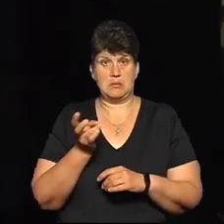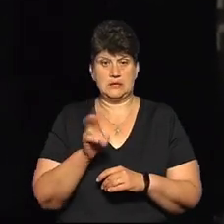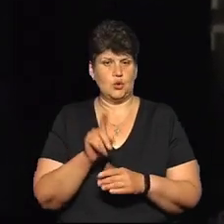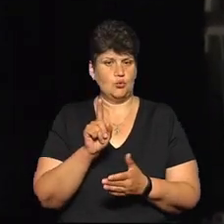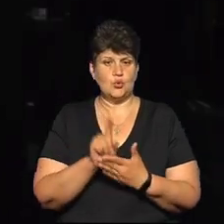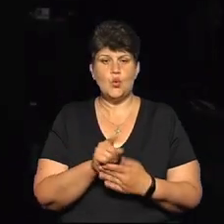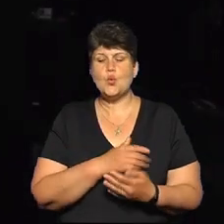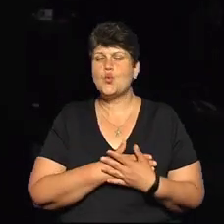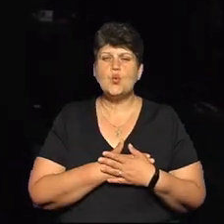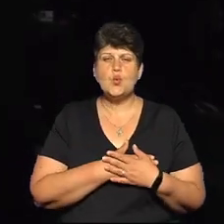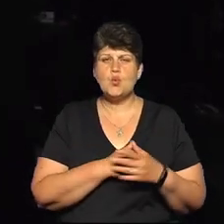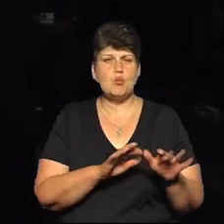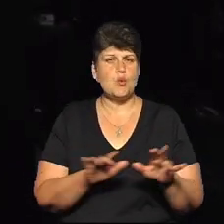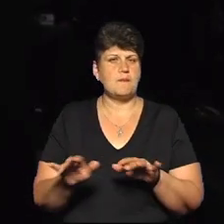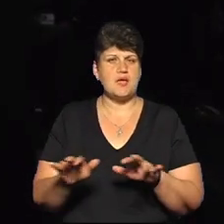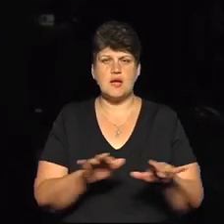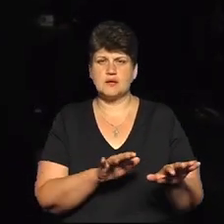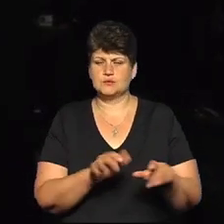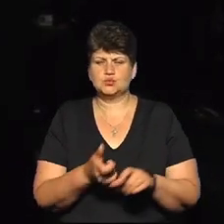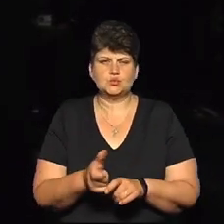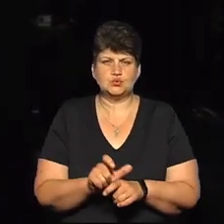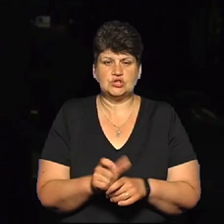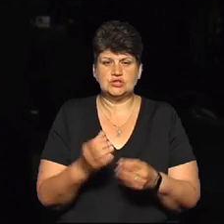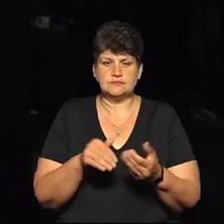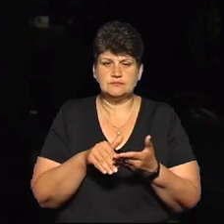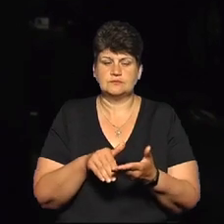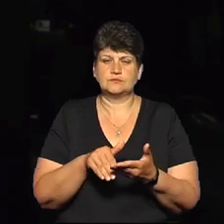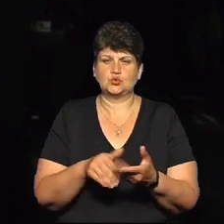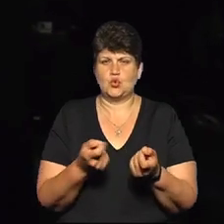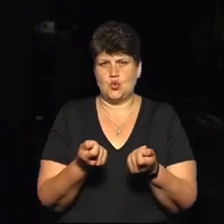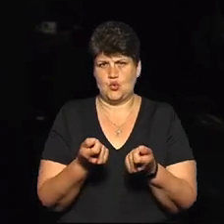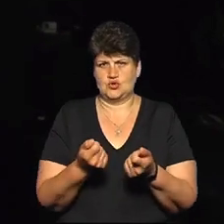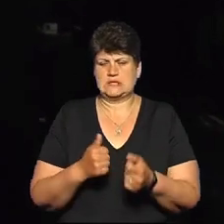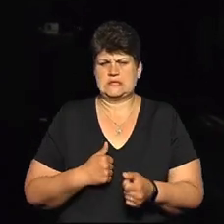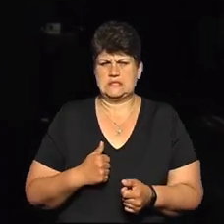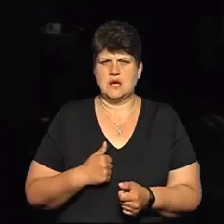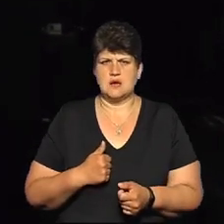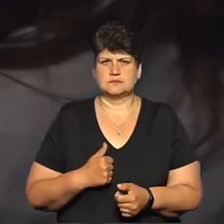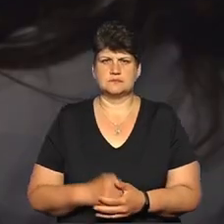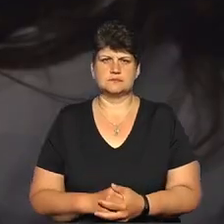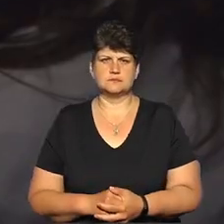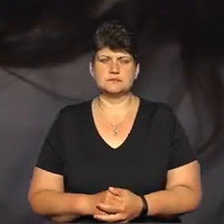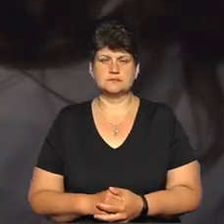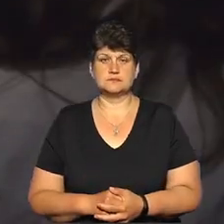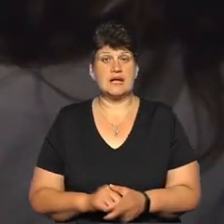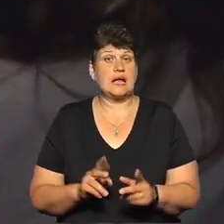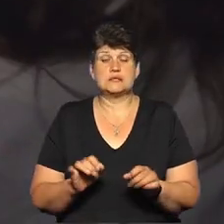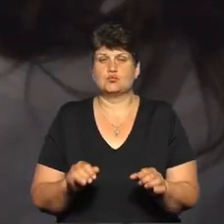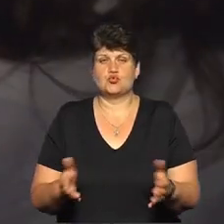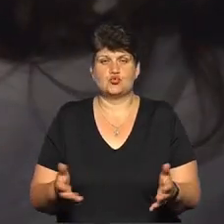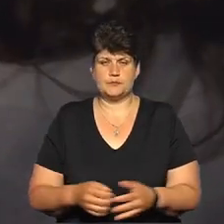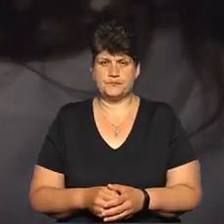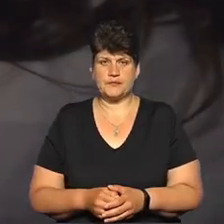і фортепіано. Плюс тут долучуся ще трошечки до Збройних сил України, хоч як зможу. Під час концерту